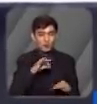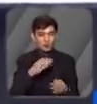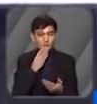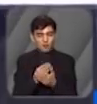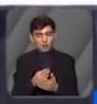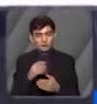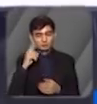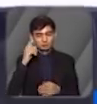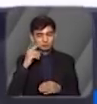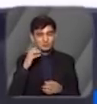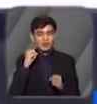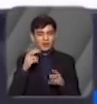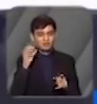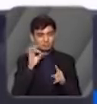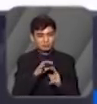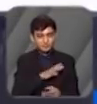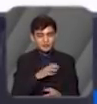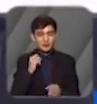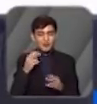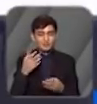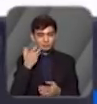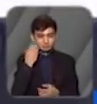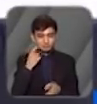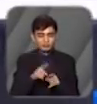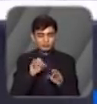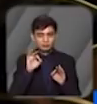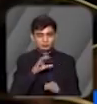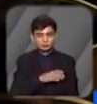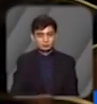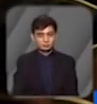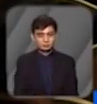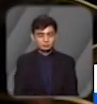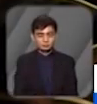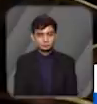қоймай, қормен бірге қалайша табыс табуға болатынын айтып берді.